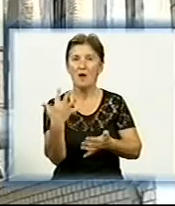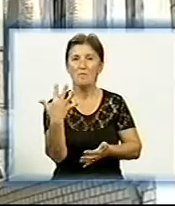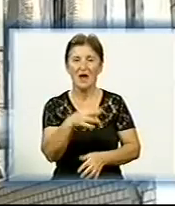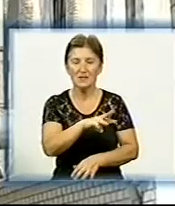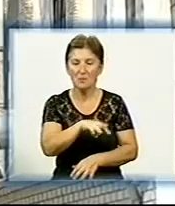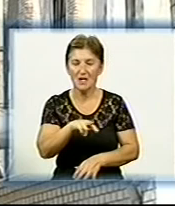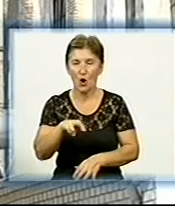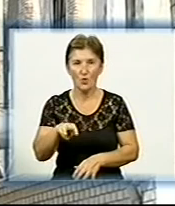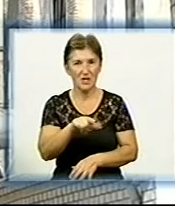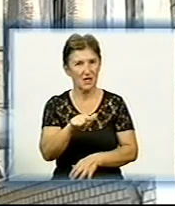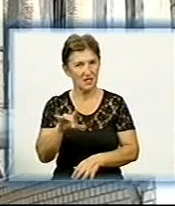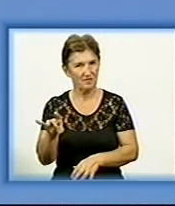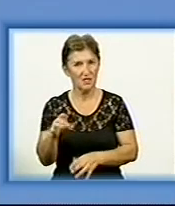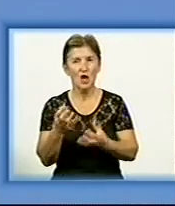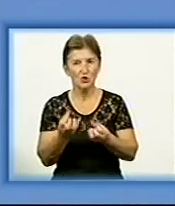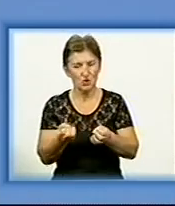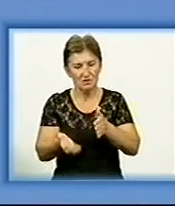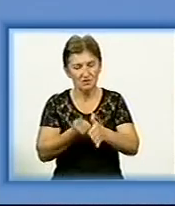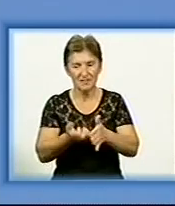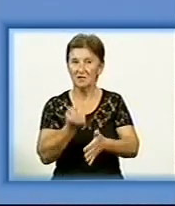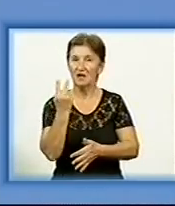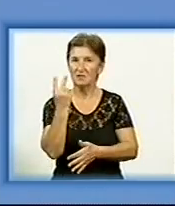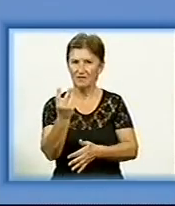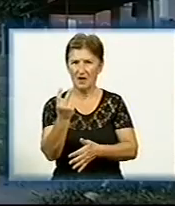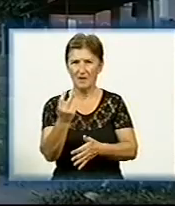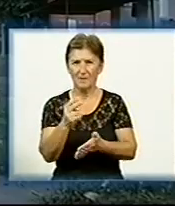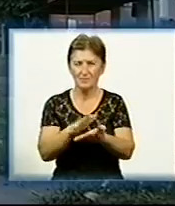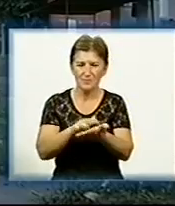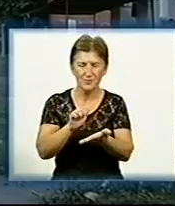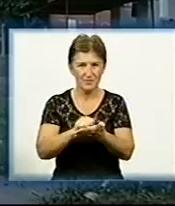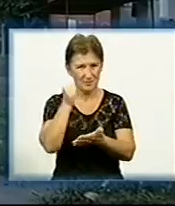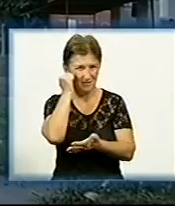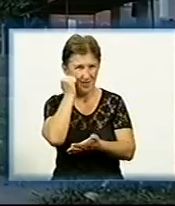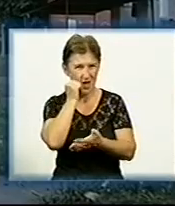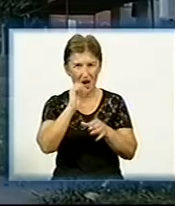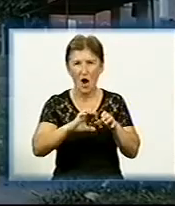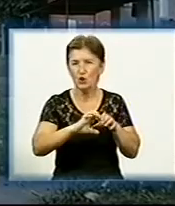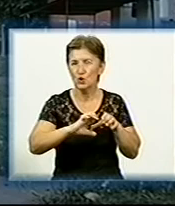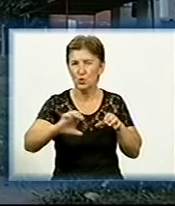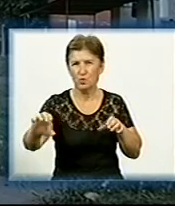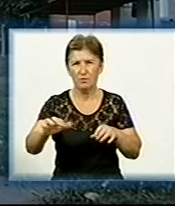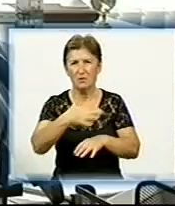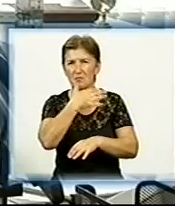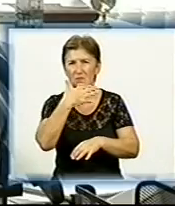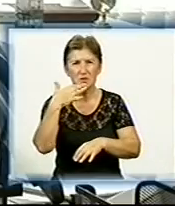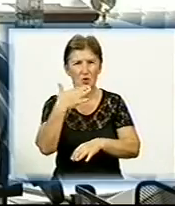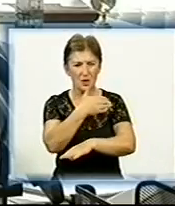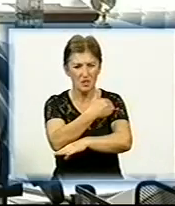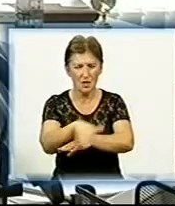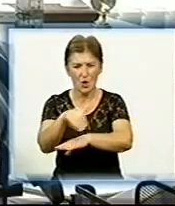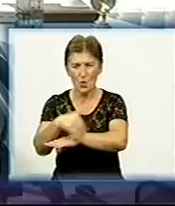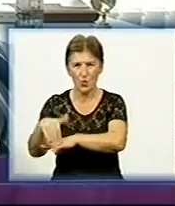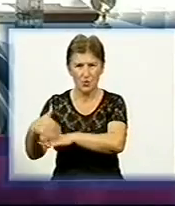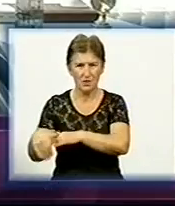гривень. Для завершення потрібно ще два. Головна проблема – зношені труби. Їх міняти треба не метрами, а цілими вулицями. Вот, нам уже